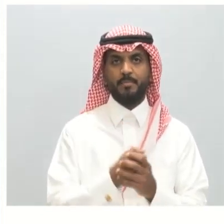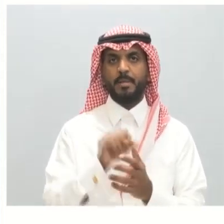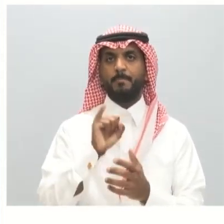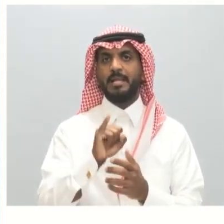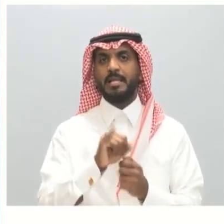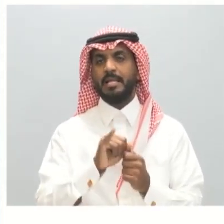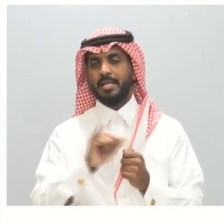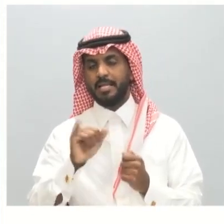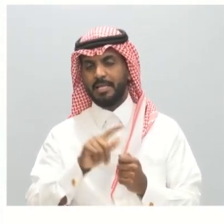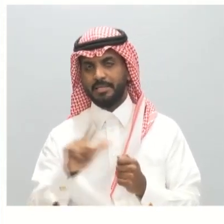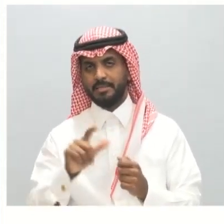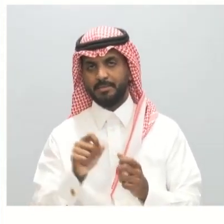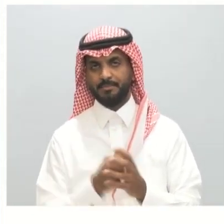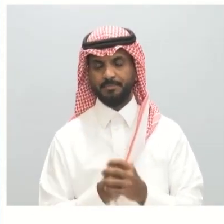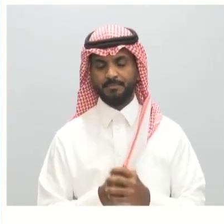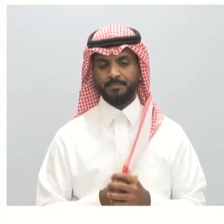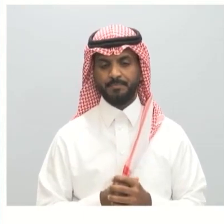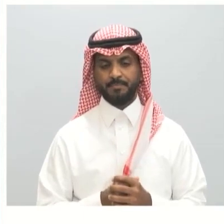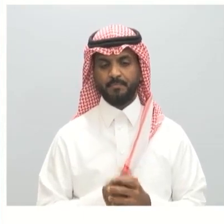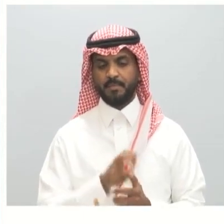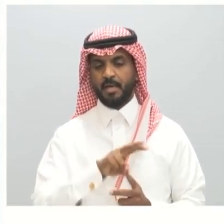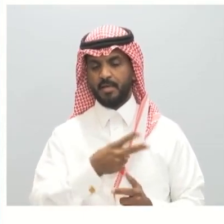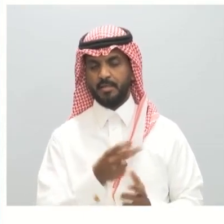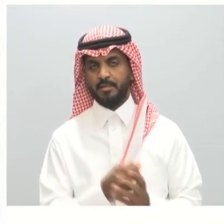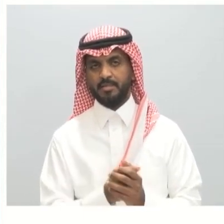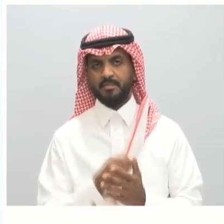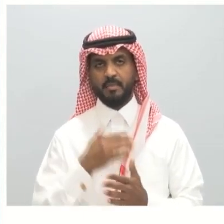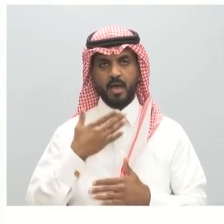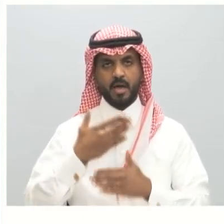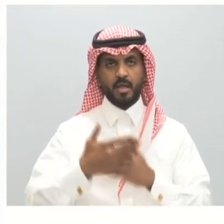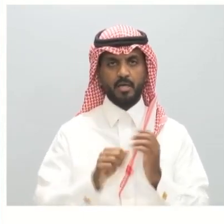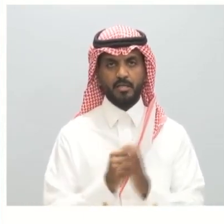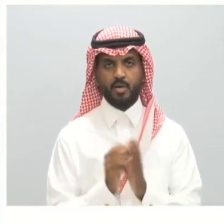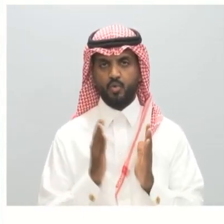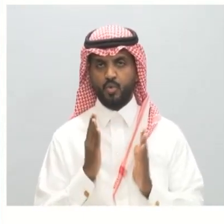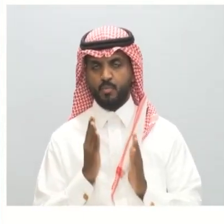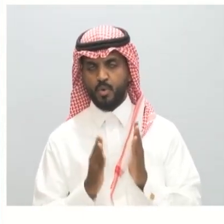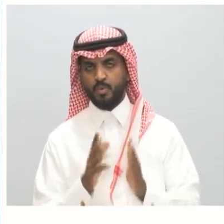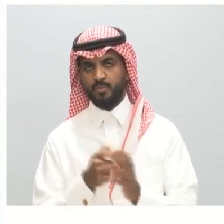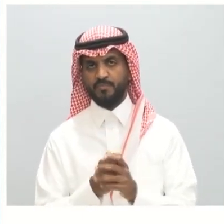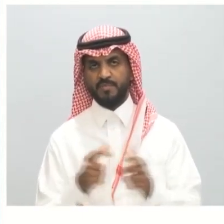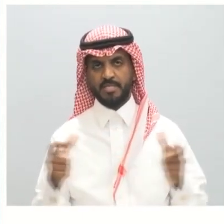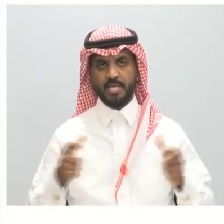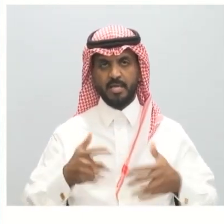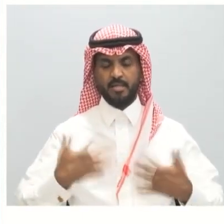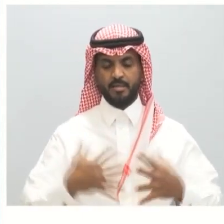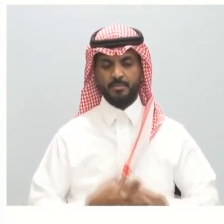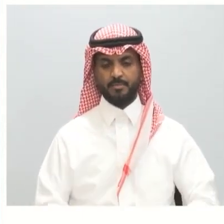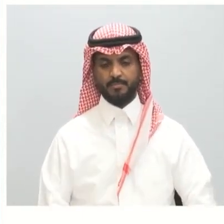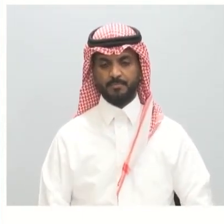بالملي متر ايضا يتغير على حسب حركه الروبوت في ساحه